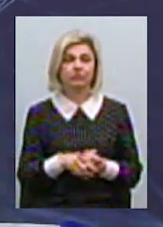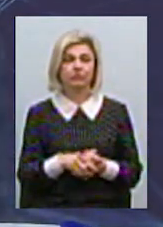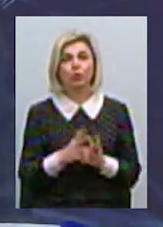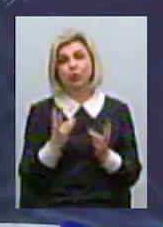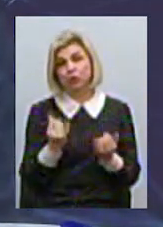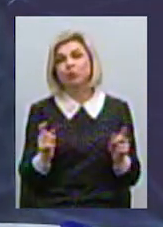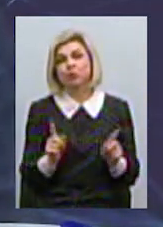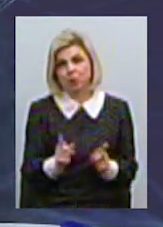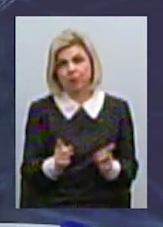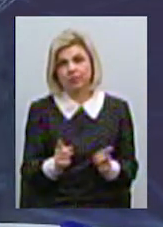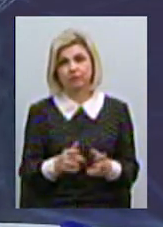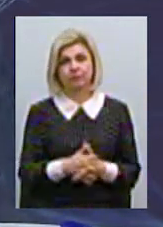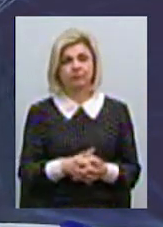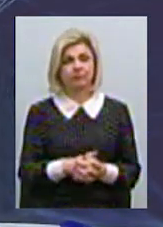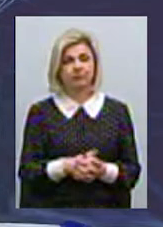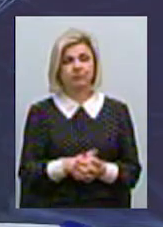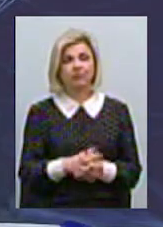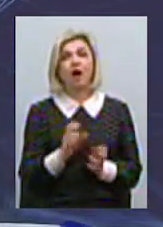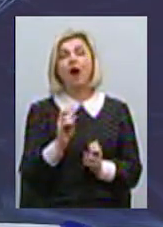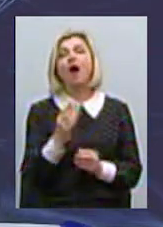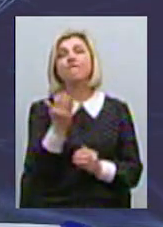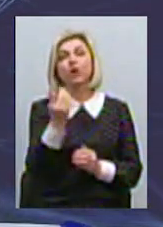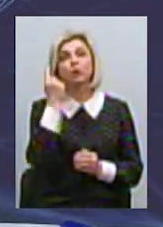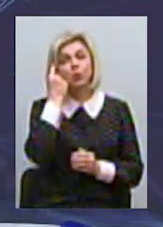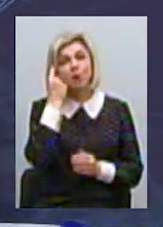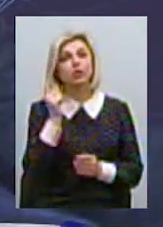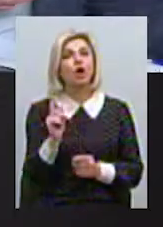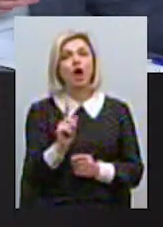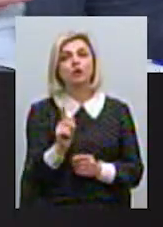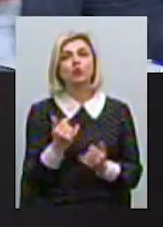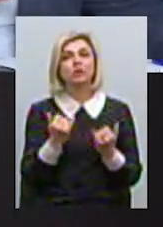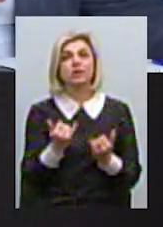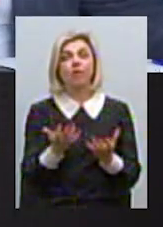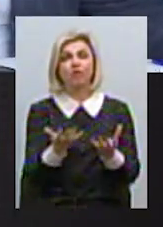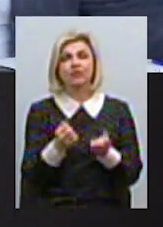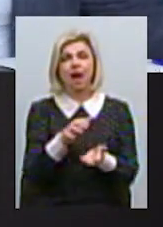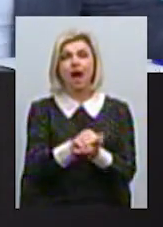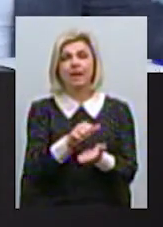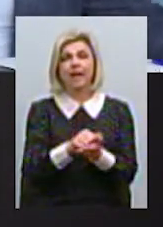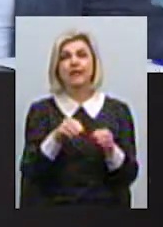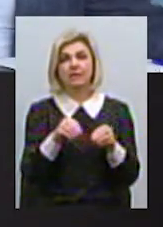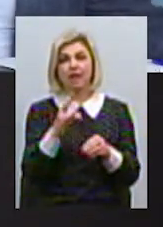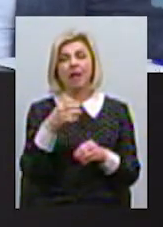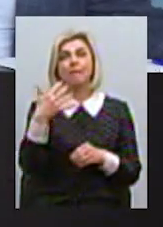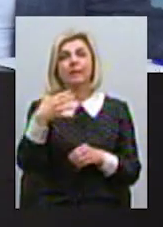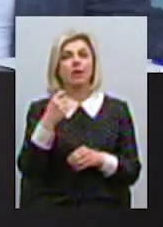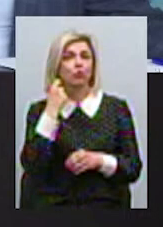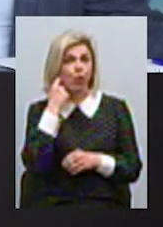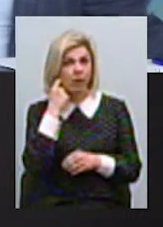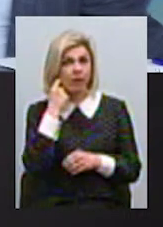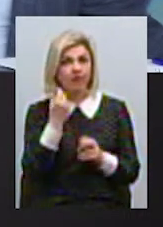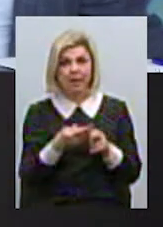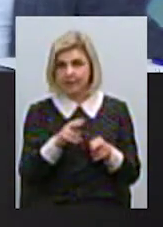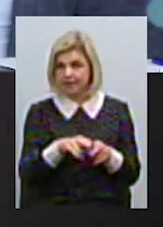що? А як ви думаєте, а те, що беруть сьогодні в оренду земельну ділянку пай на 50 років,